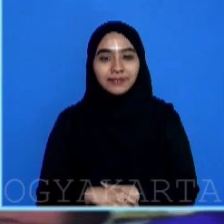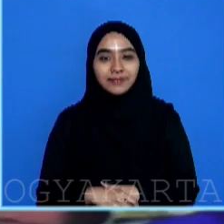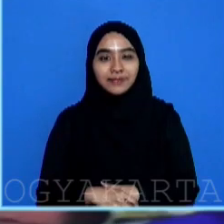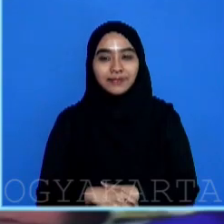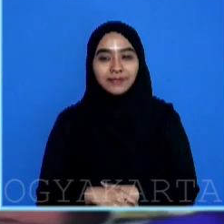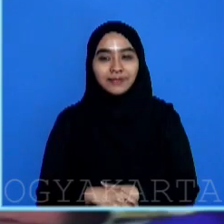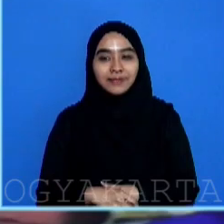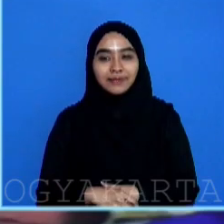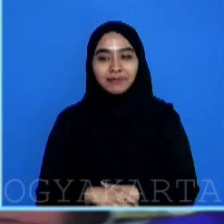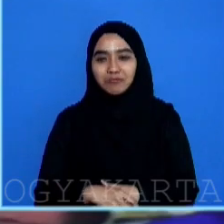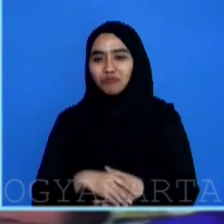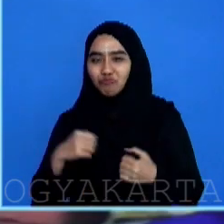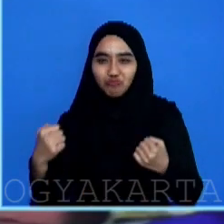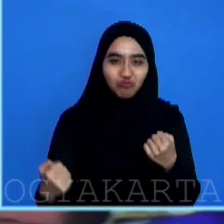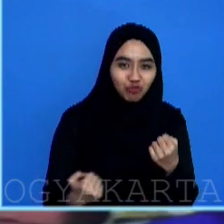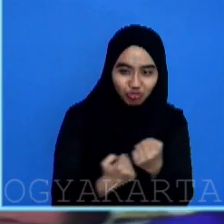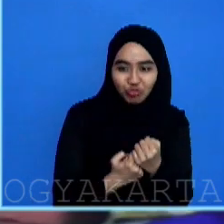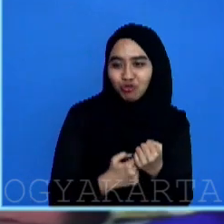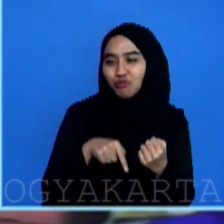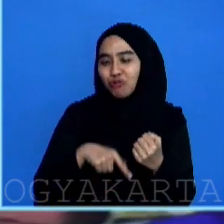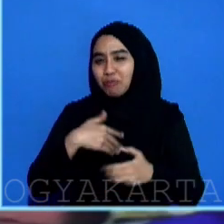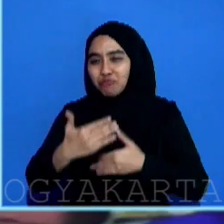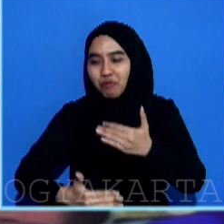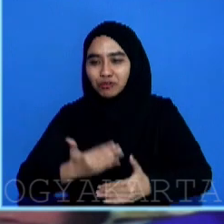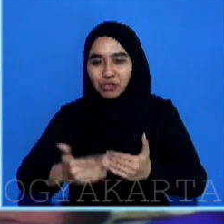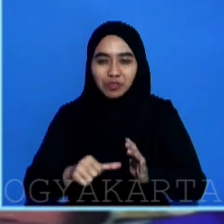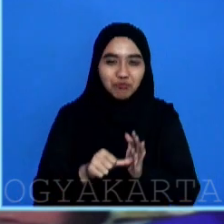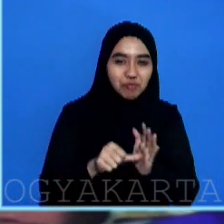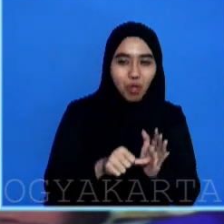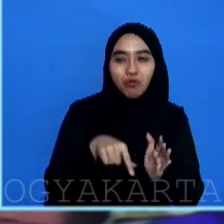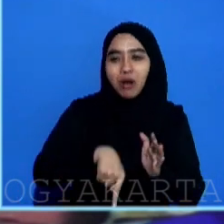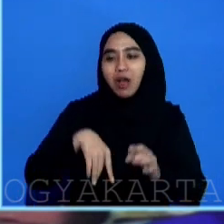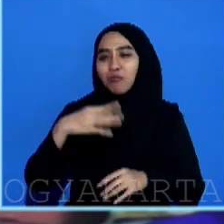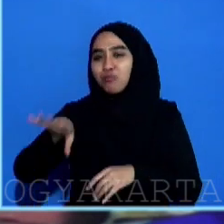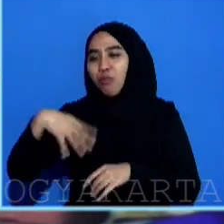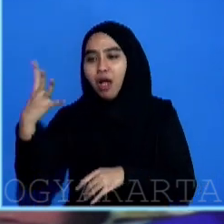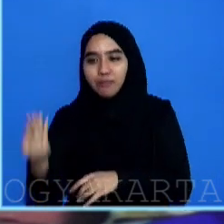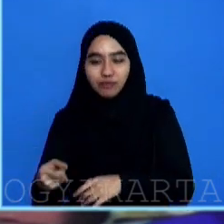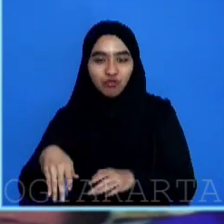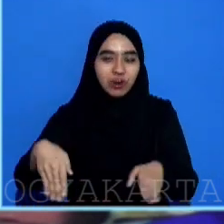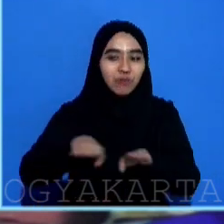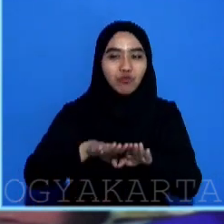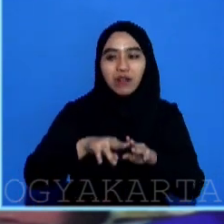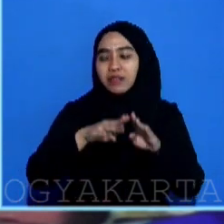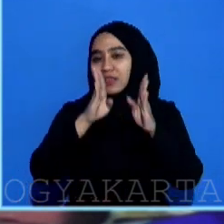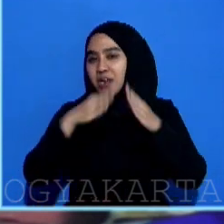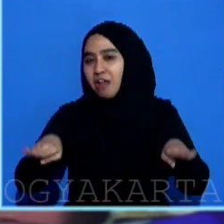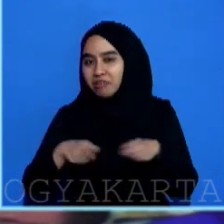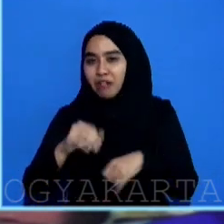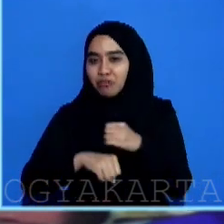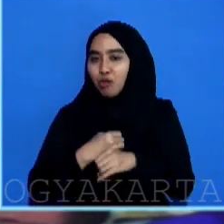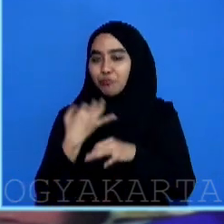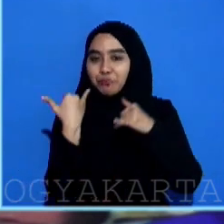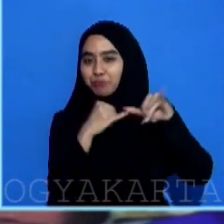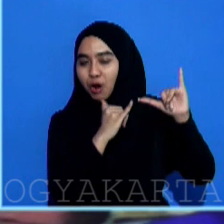dalam rangka mendukung pelaksanaan arus mudik dan Liburan Natal dan Tahun Baru Basarnas melaksanakan siagasar khusus